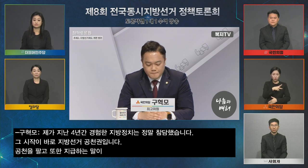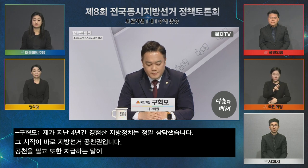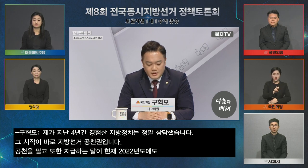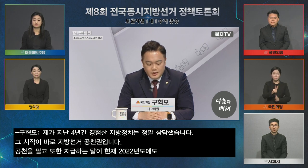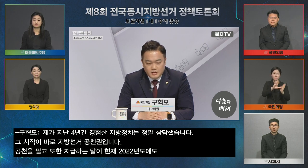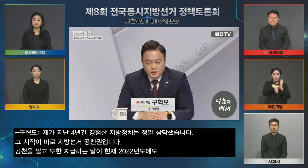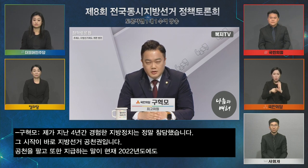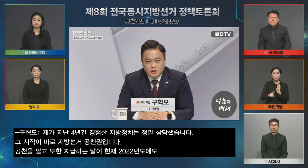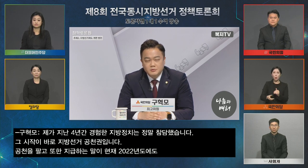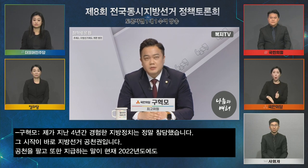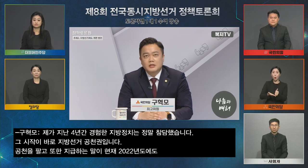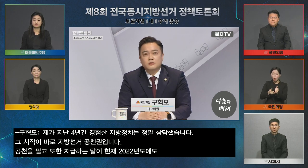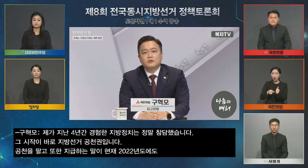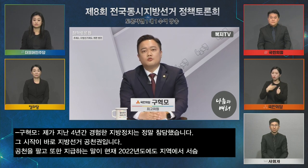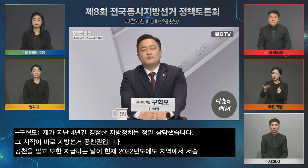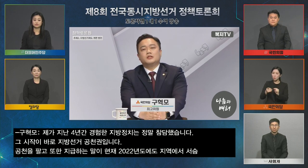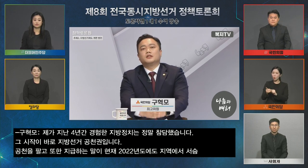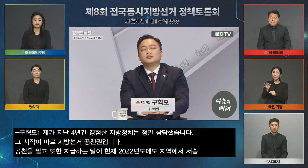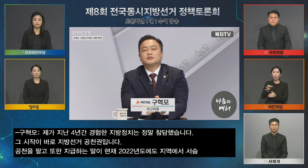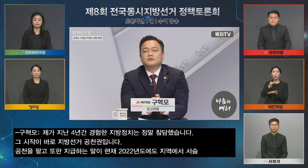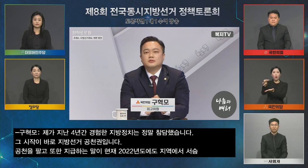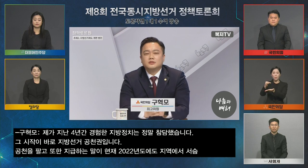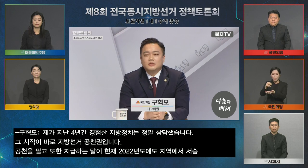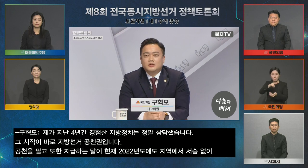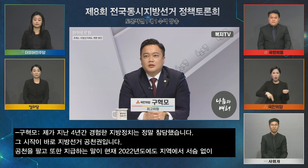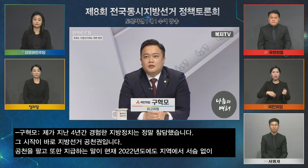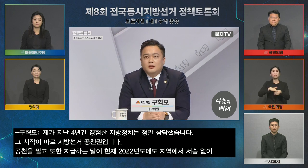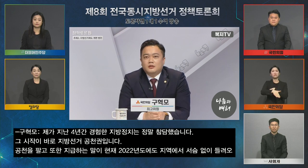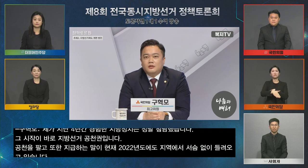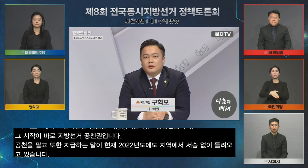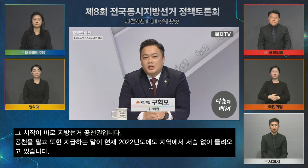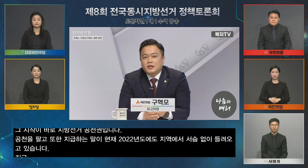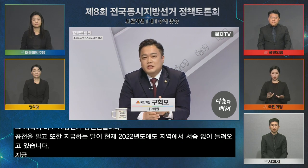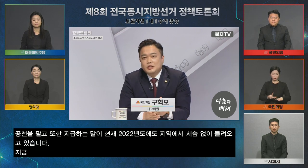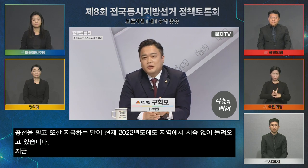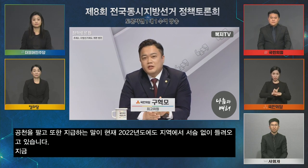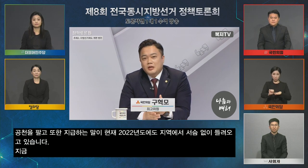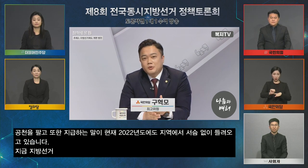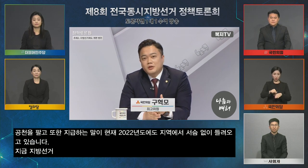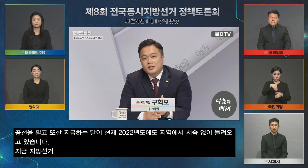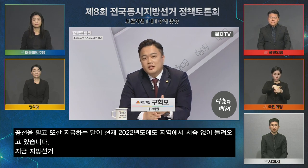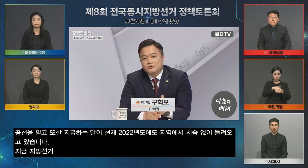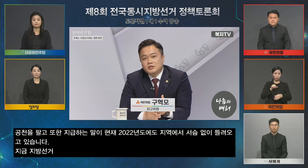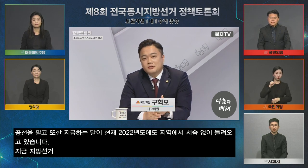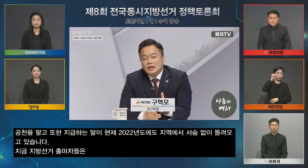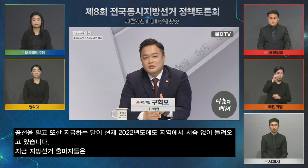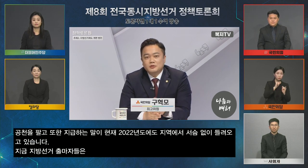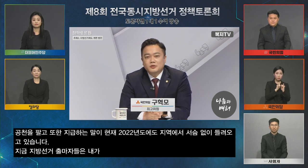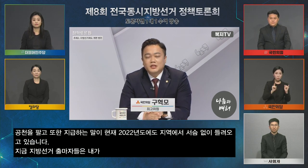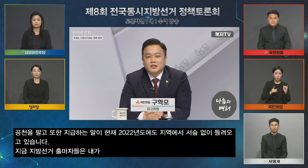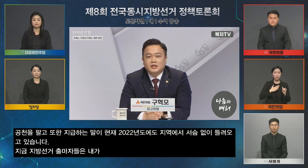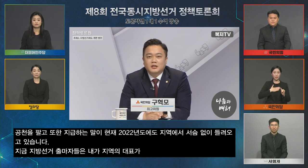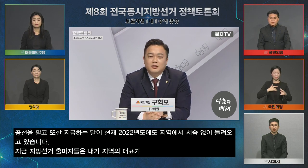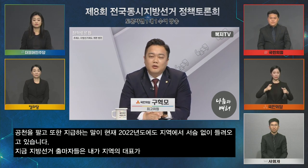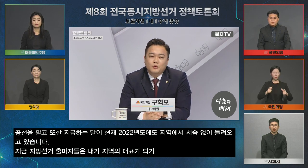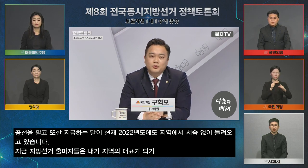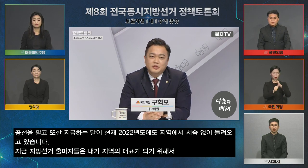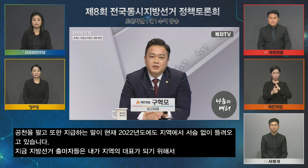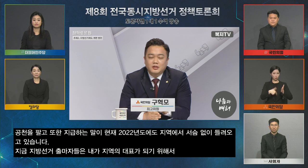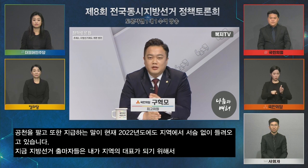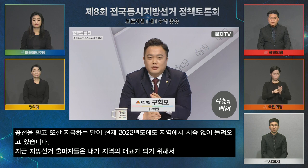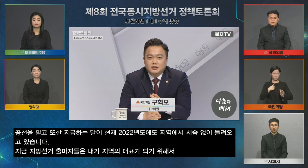지금 지방선거 출마자들은 내가 지역의 대표가 되기 위해서 나가서는 것이 아니라